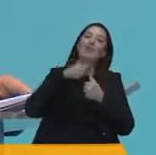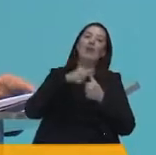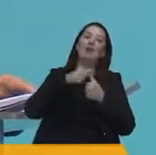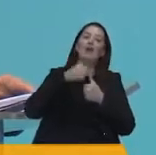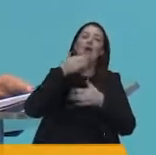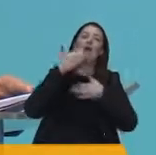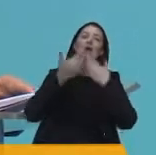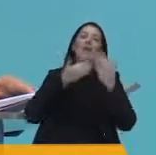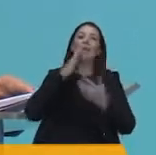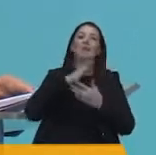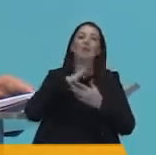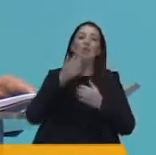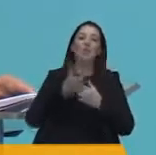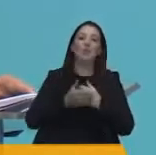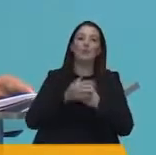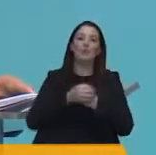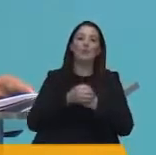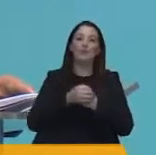istiyorum.